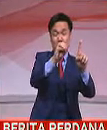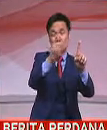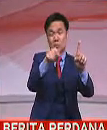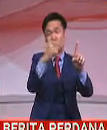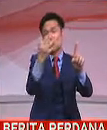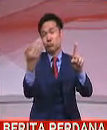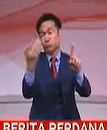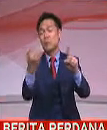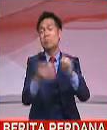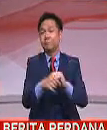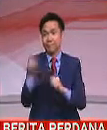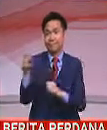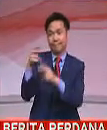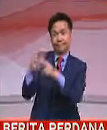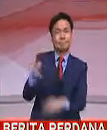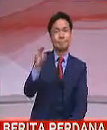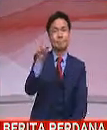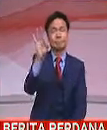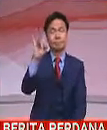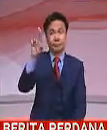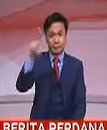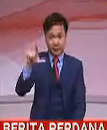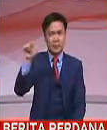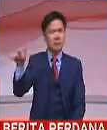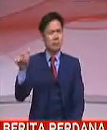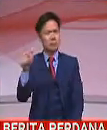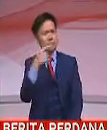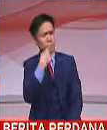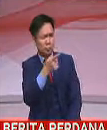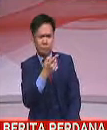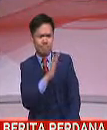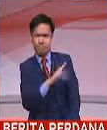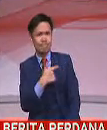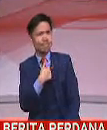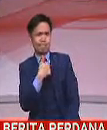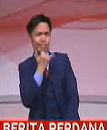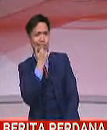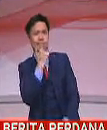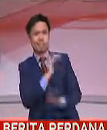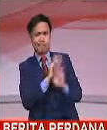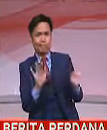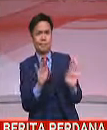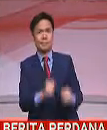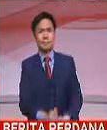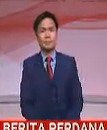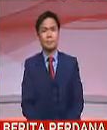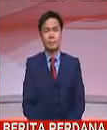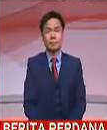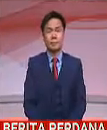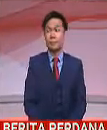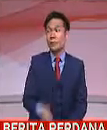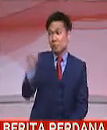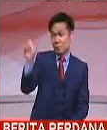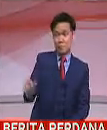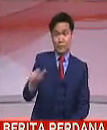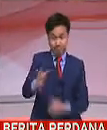RM106,500. Muhammad Saifullah Muhammad Minggu alias Muhammad Hashim bagaimanapun mengaku tidak bersalah. Dia didakwa menerima